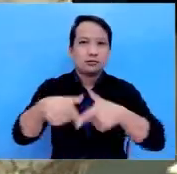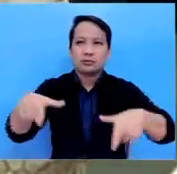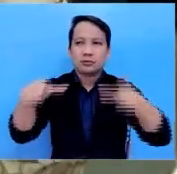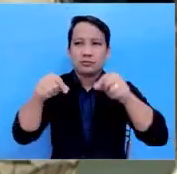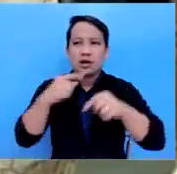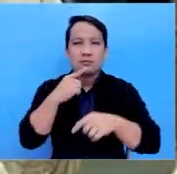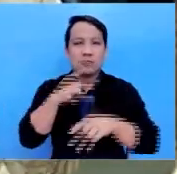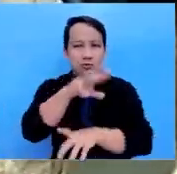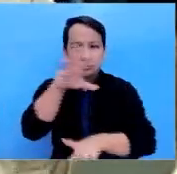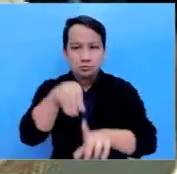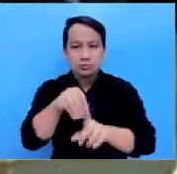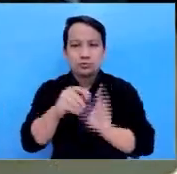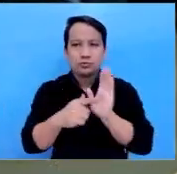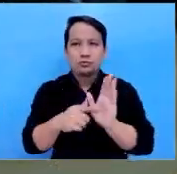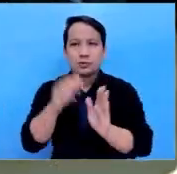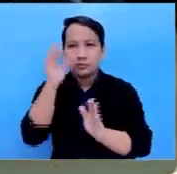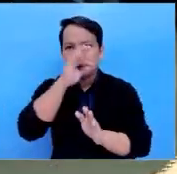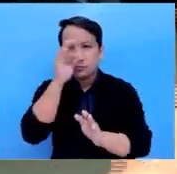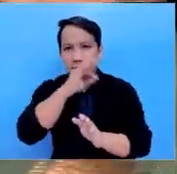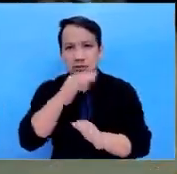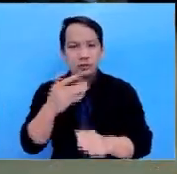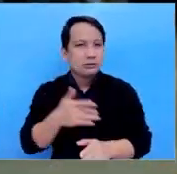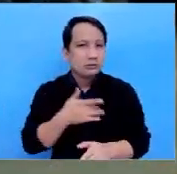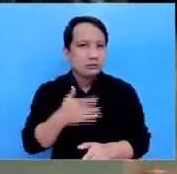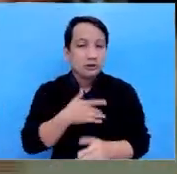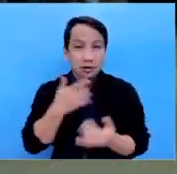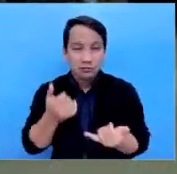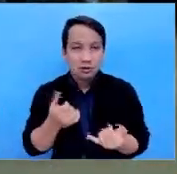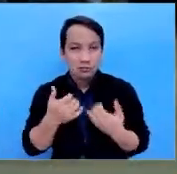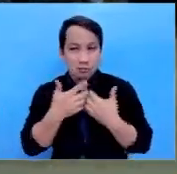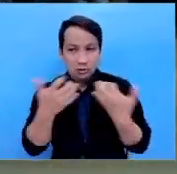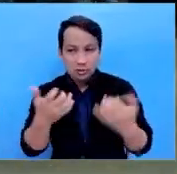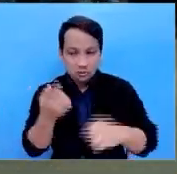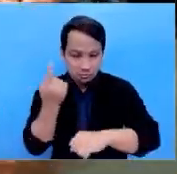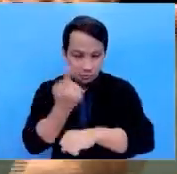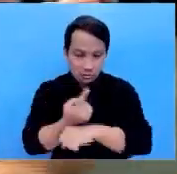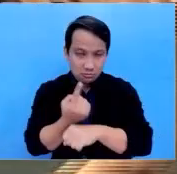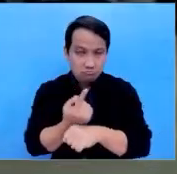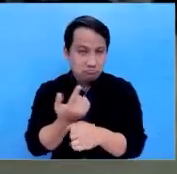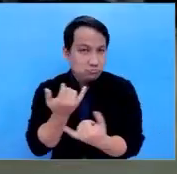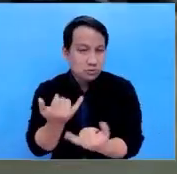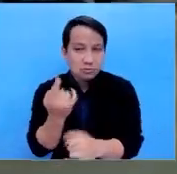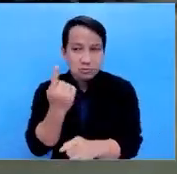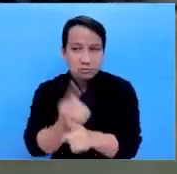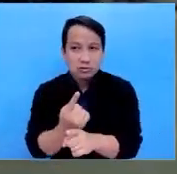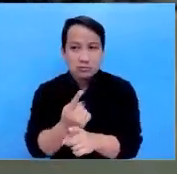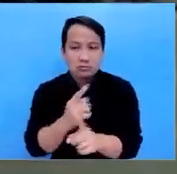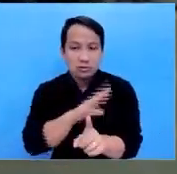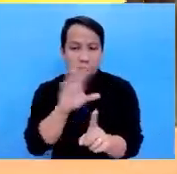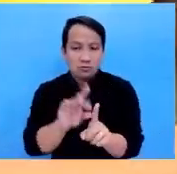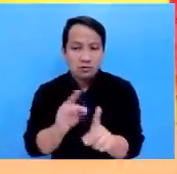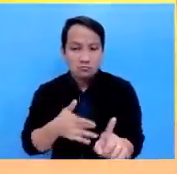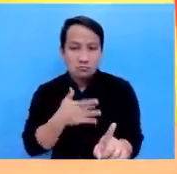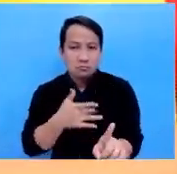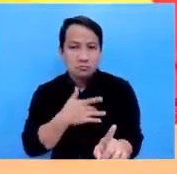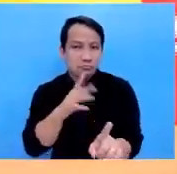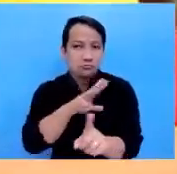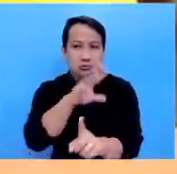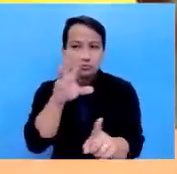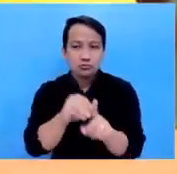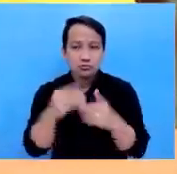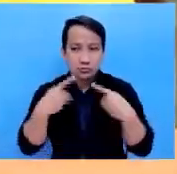culture ng Philippine, hindi ko napipil. Eh ngayon, ang tamang panahon na ipil ko yung kasuotan natin. Alam po ba